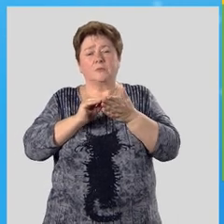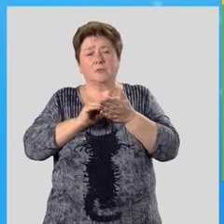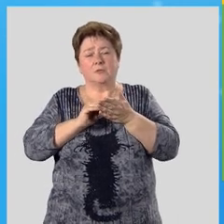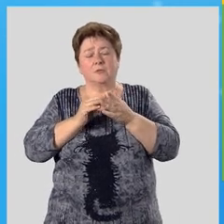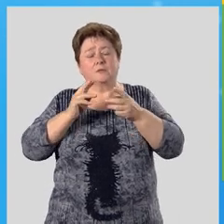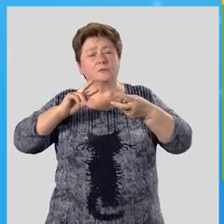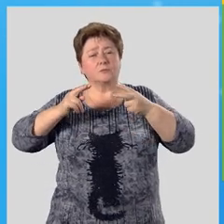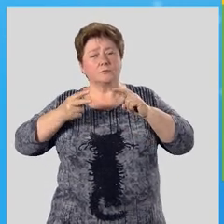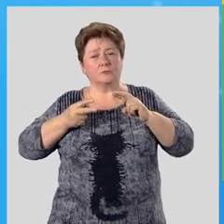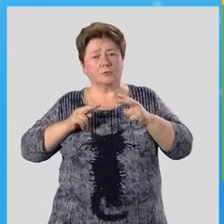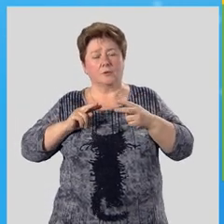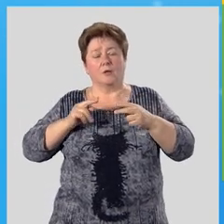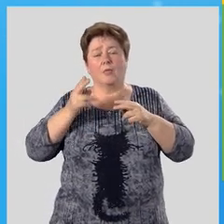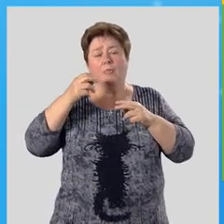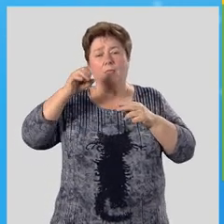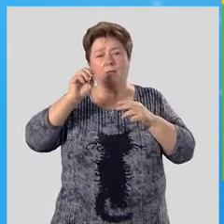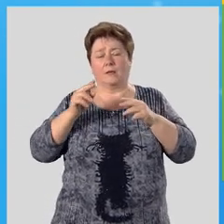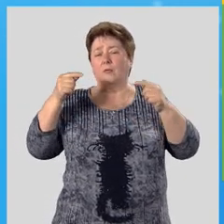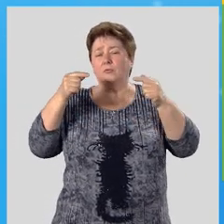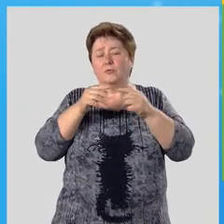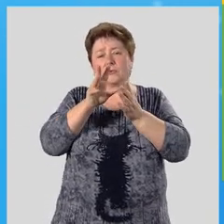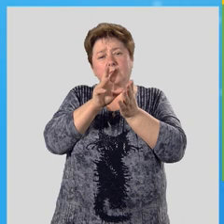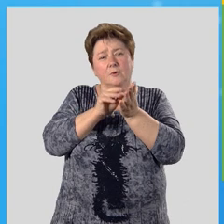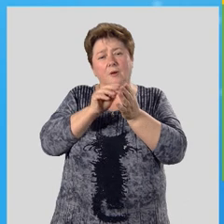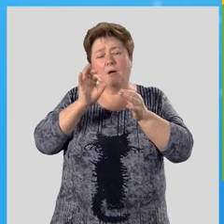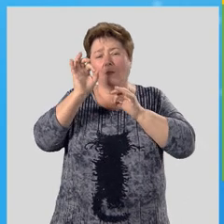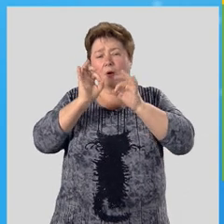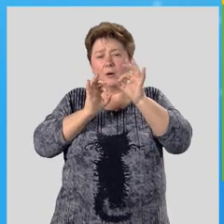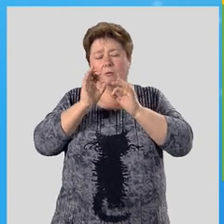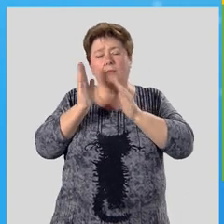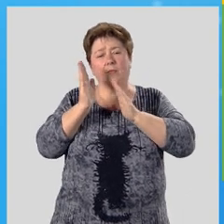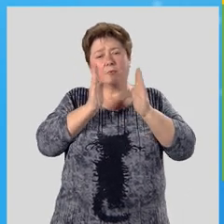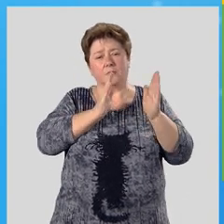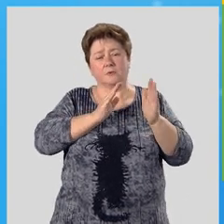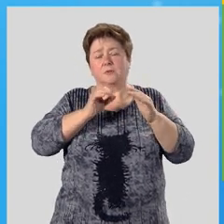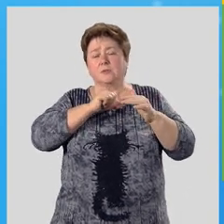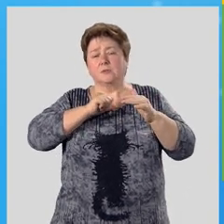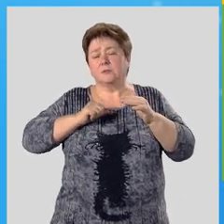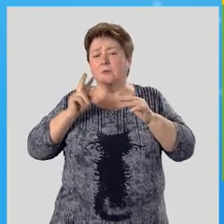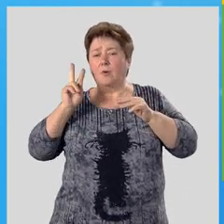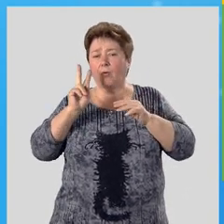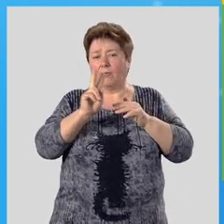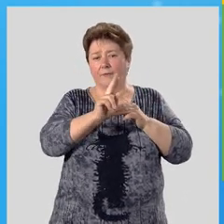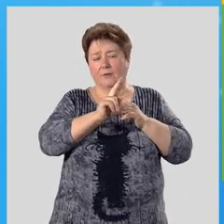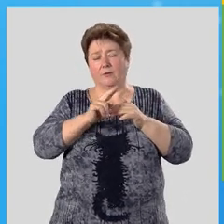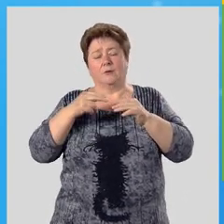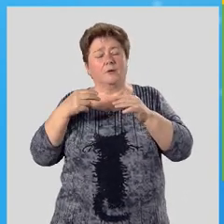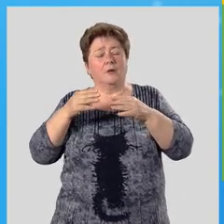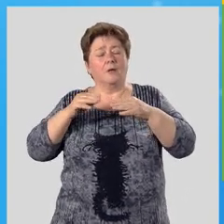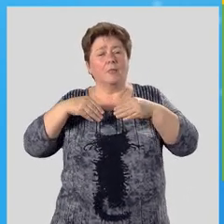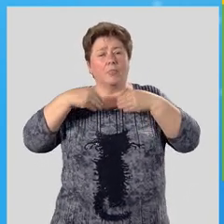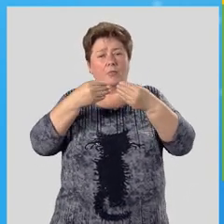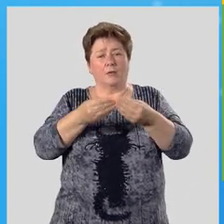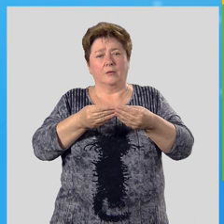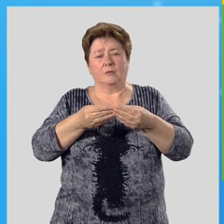Постоянство структур ДНК – и точность копирования молекулы в процессе самоудвоения